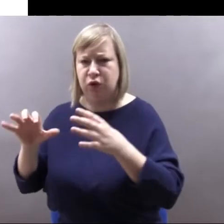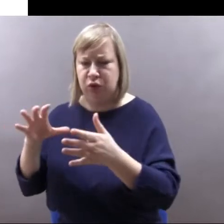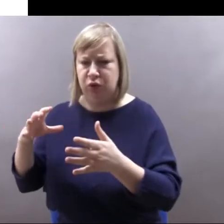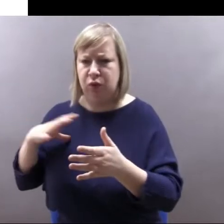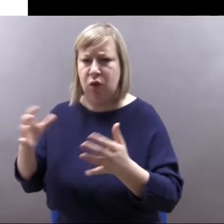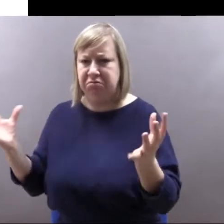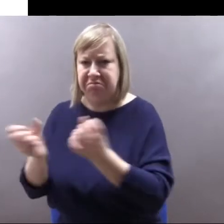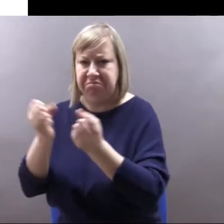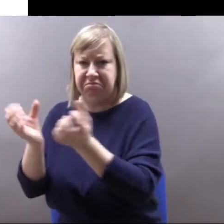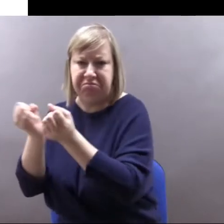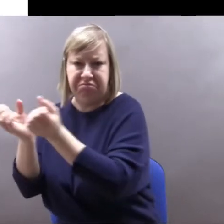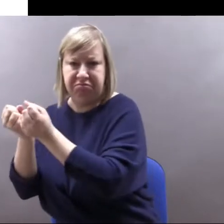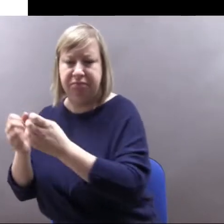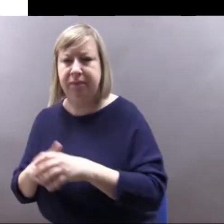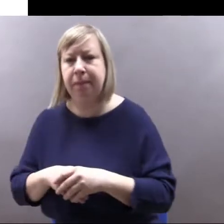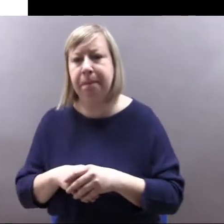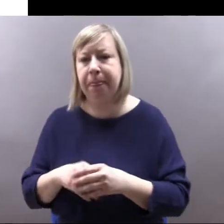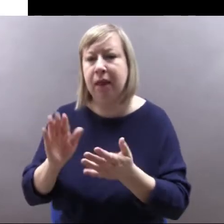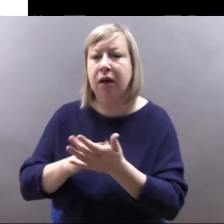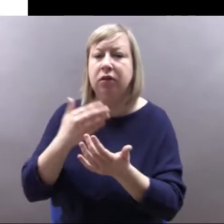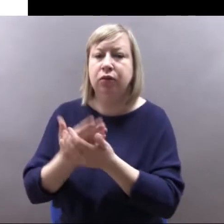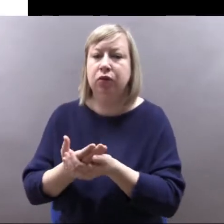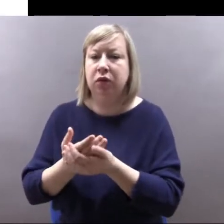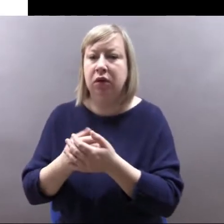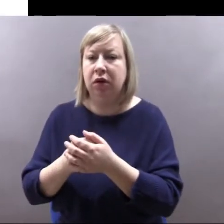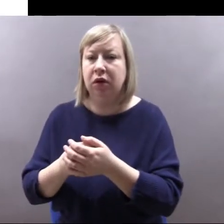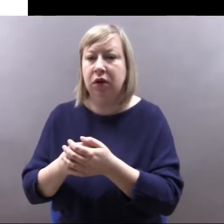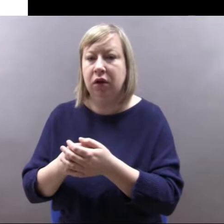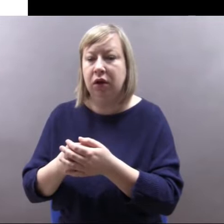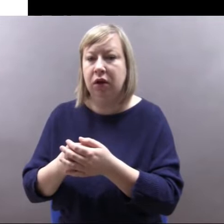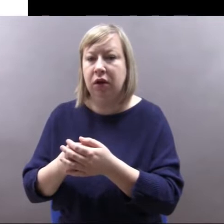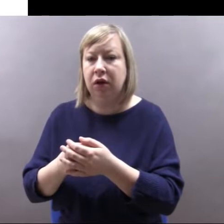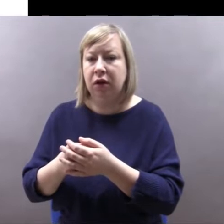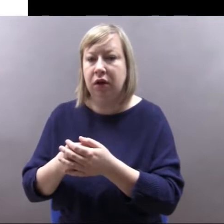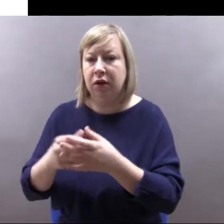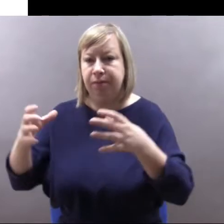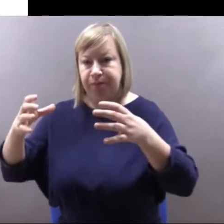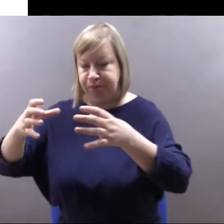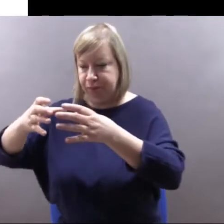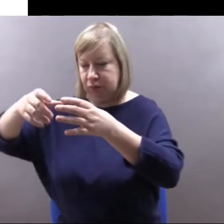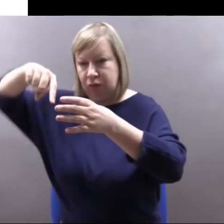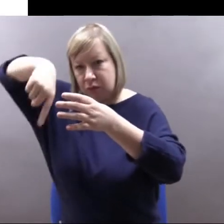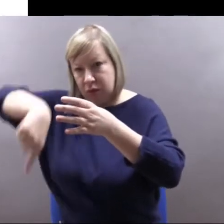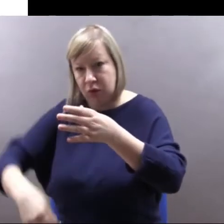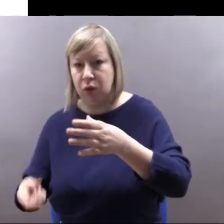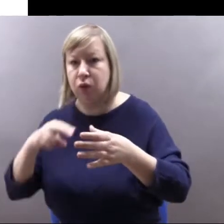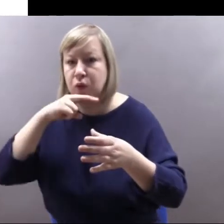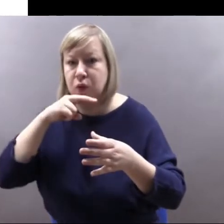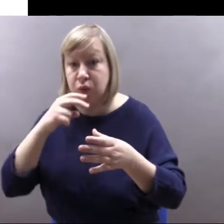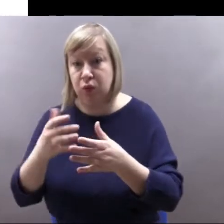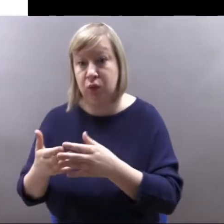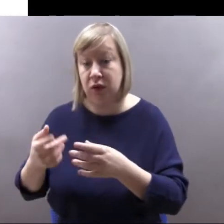z XVII wieku, sięgającą poziomu piwnic do minus 2. Relikt, fragment